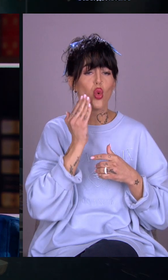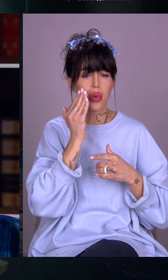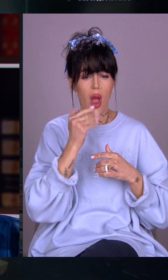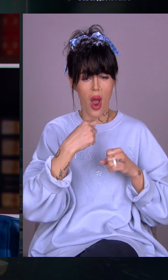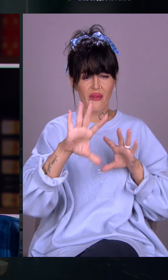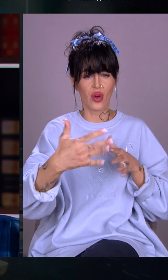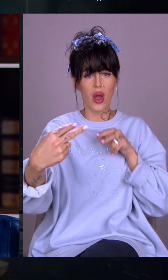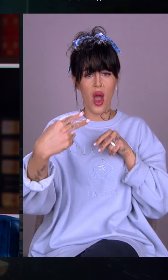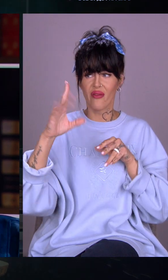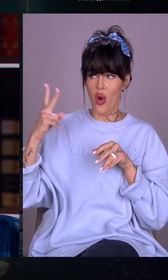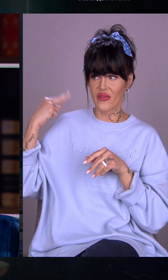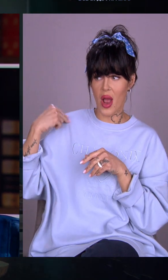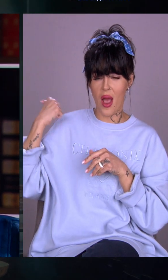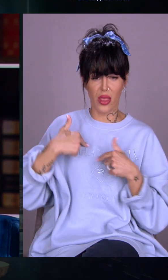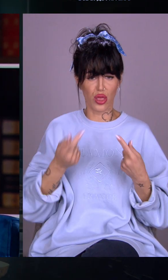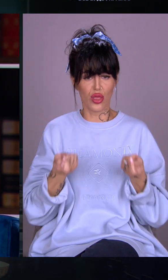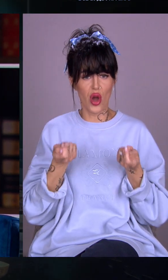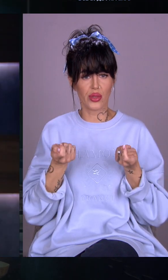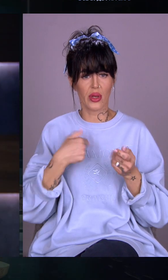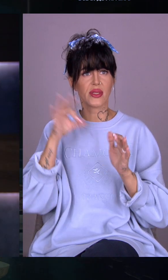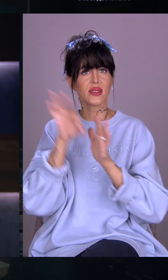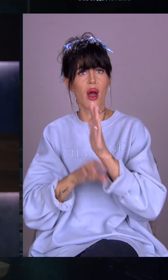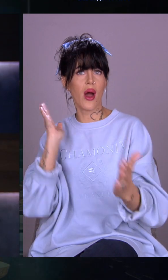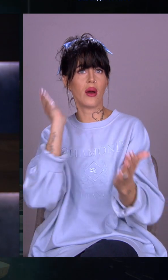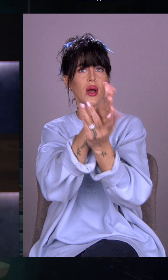у начальника прикордонного загону почнемо перепливати на ту сторону.